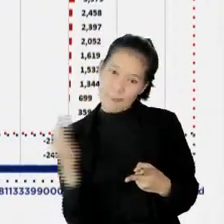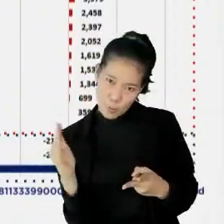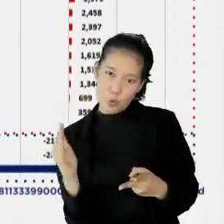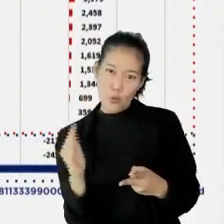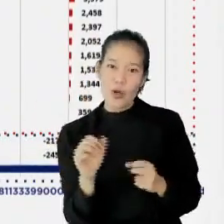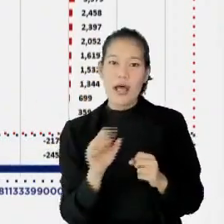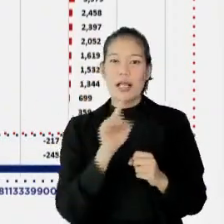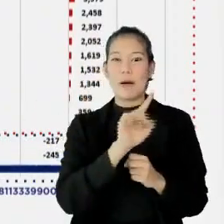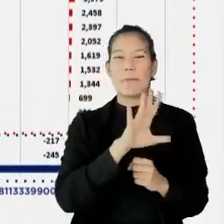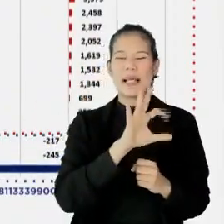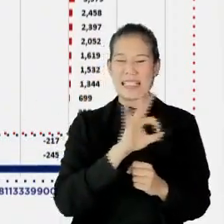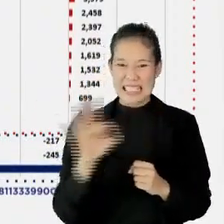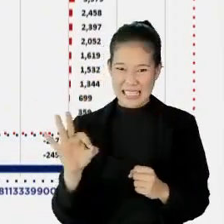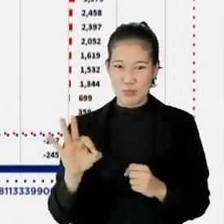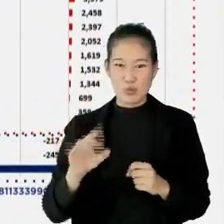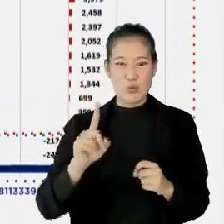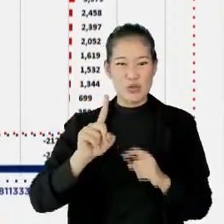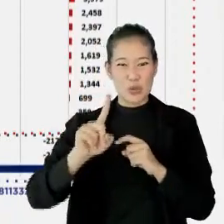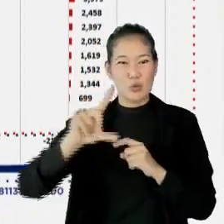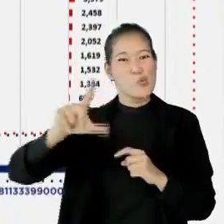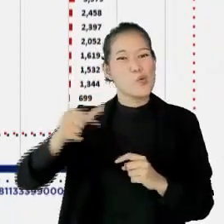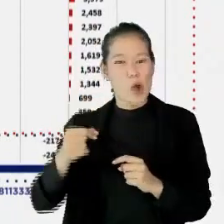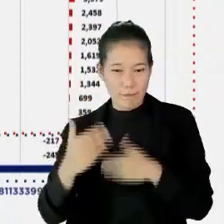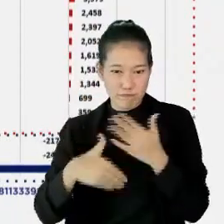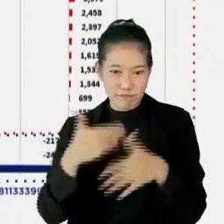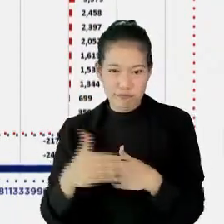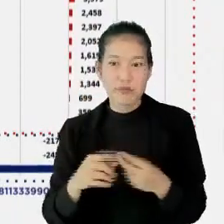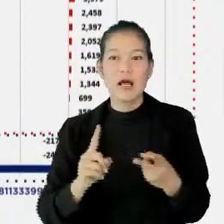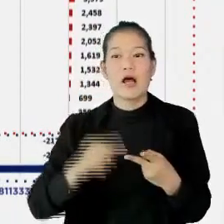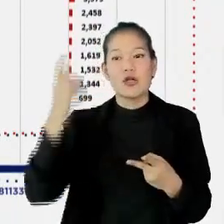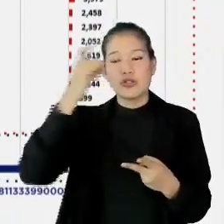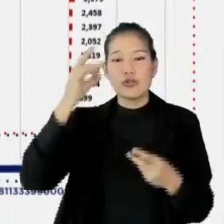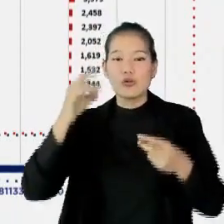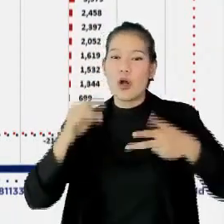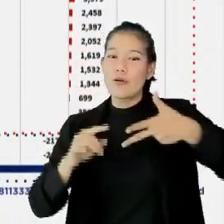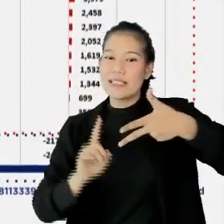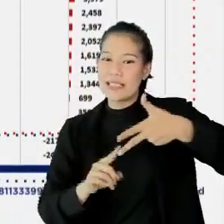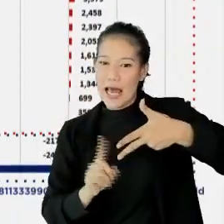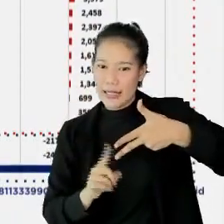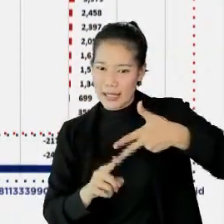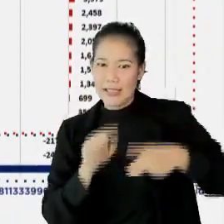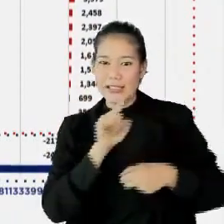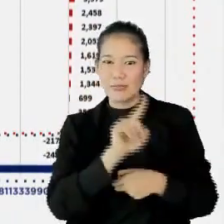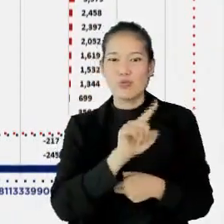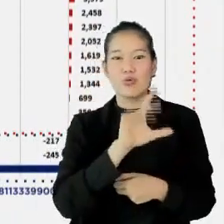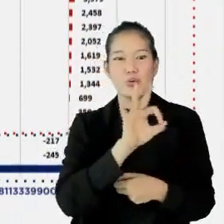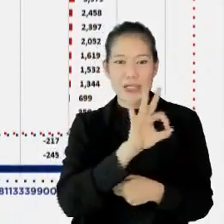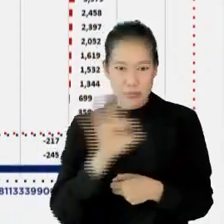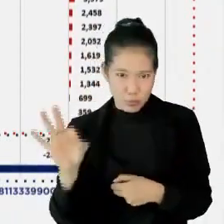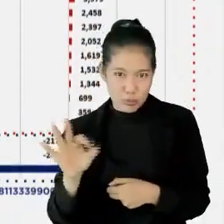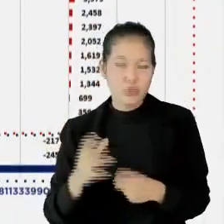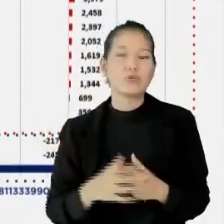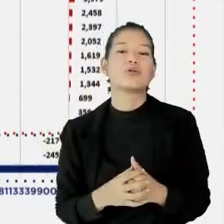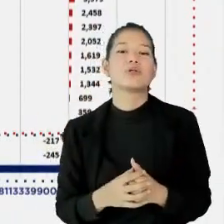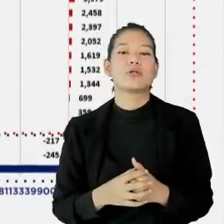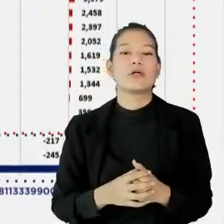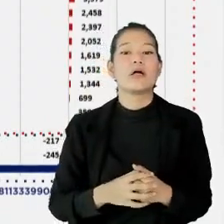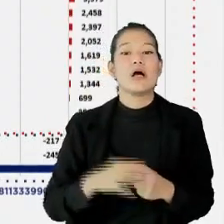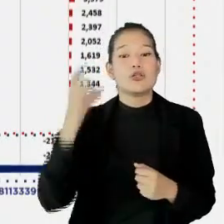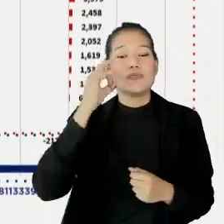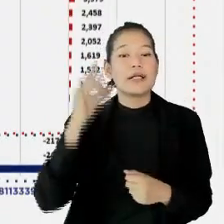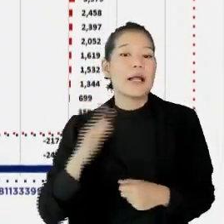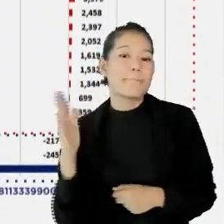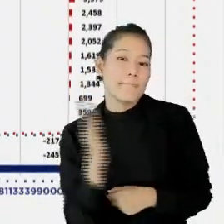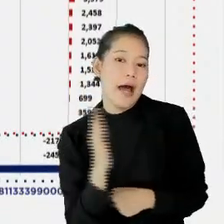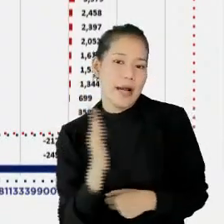kenaikannya 15.000 kasus dalam waktu 1 bulan. Sulawesi Selatan naiknya 10.851 kasus. Kemudian Sumatera